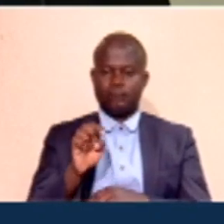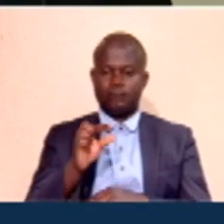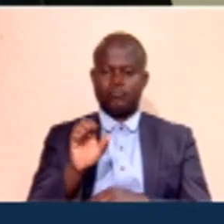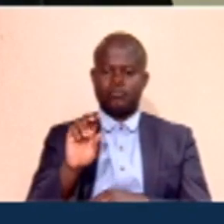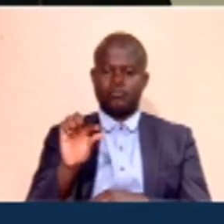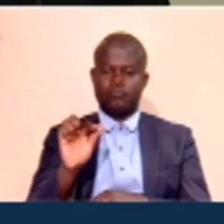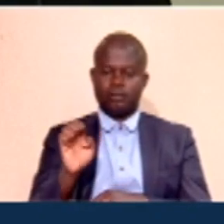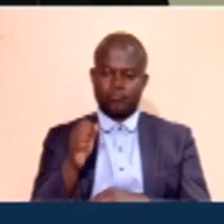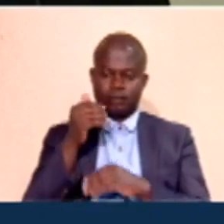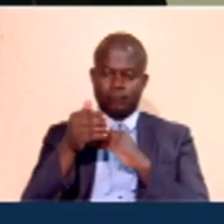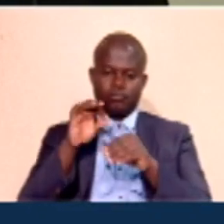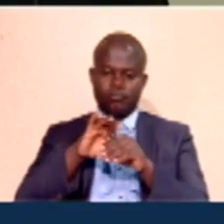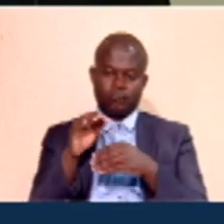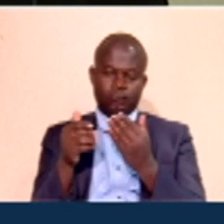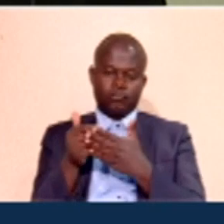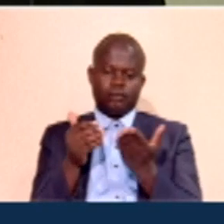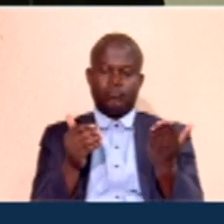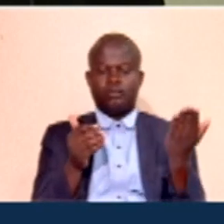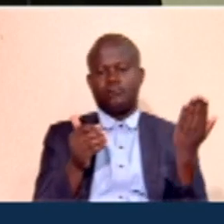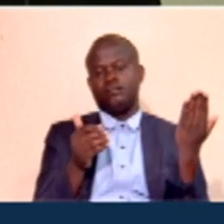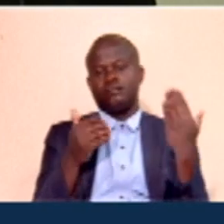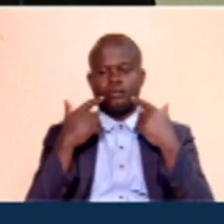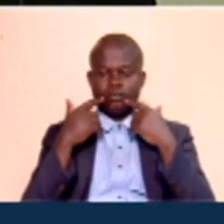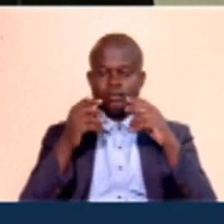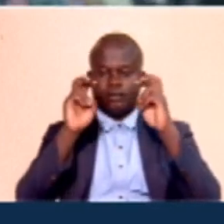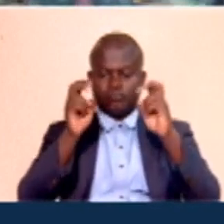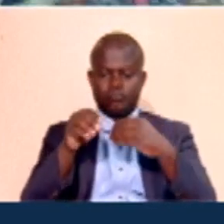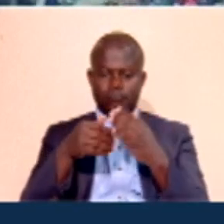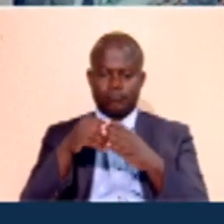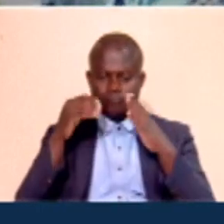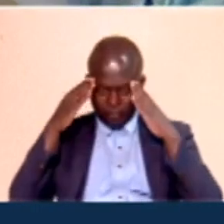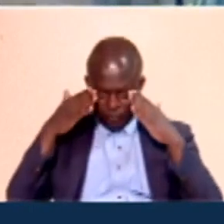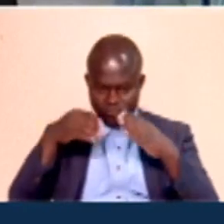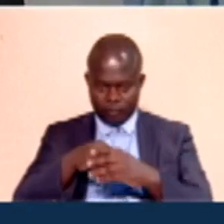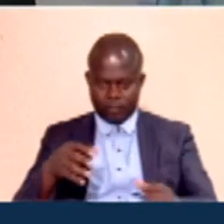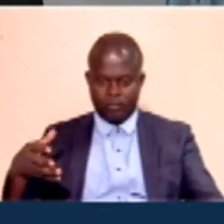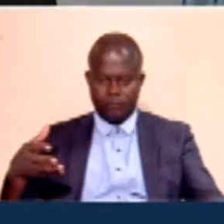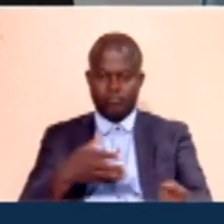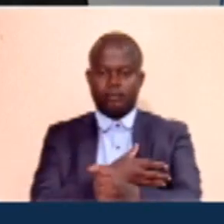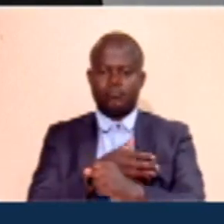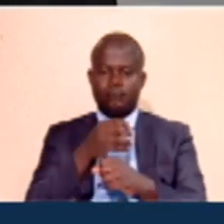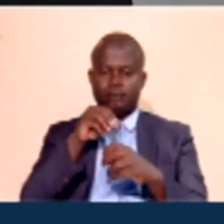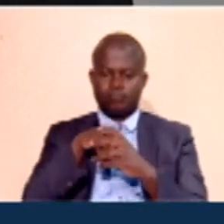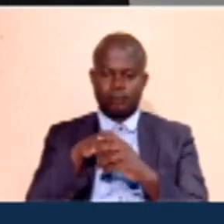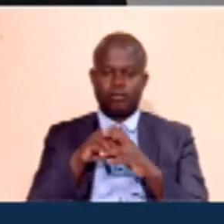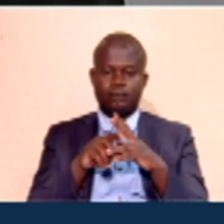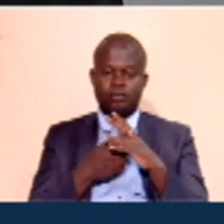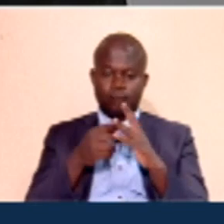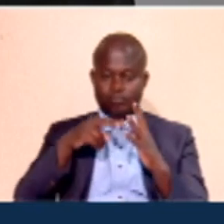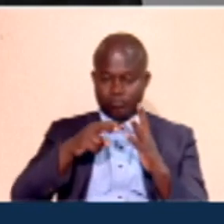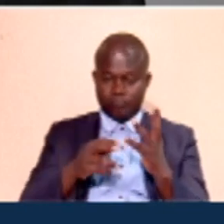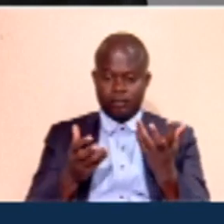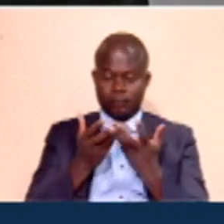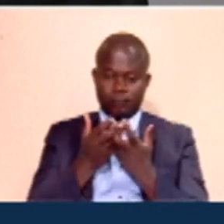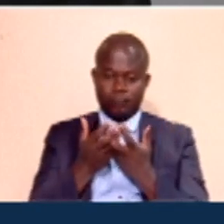Geoffrey Rugege rero nyuma yo gutorwa akaba yaravuze ko mu byo azashyiramo ingufu harimo no gutangiza isomero